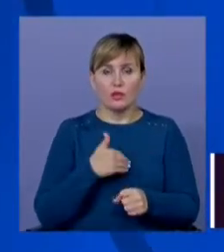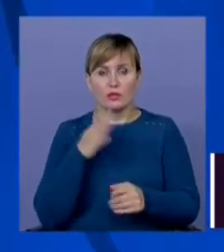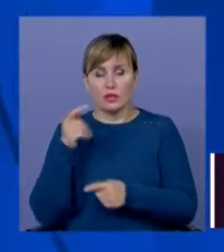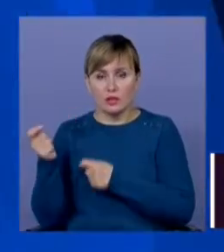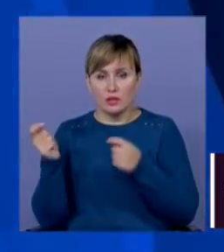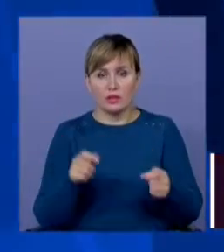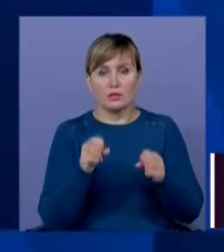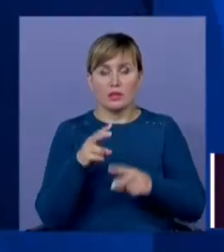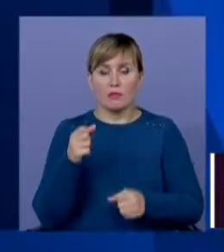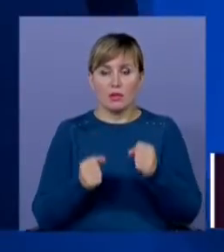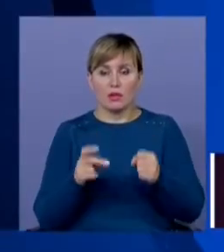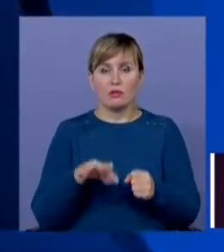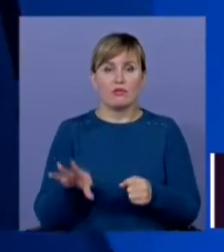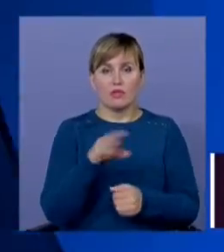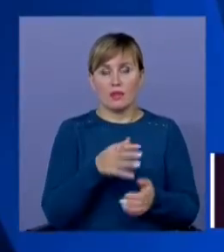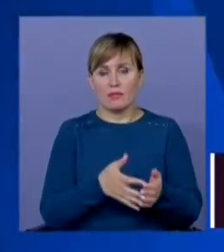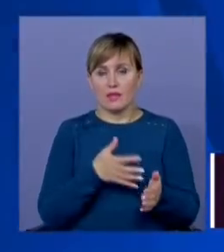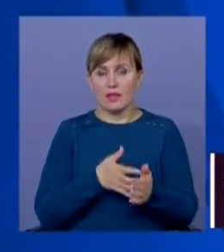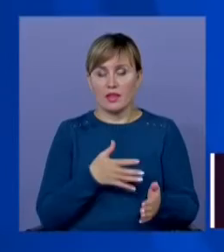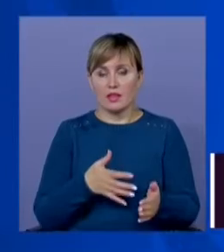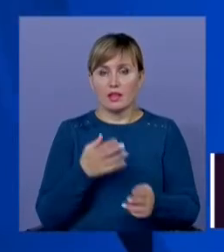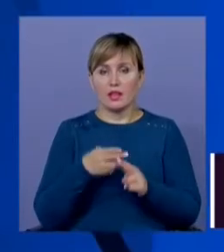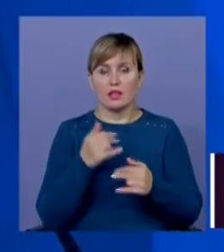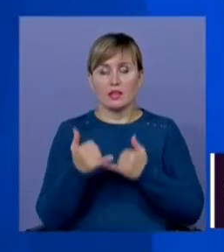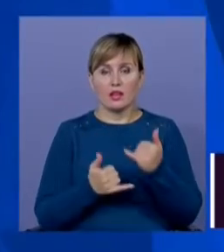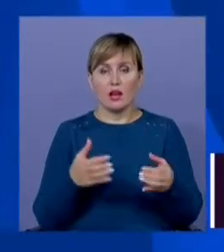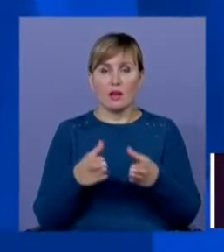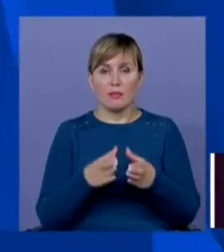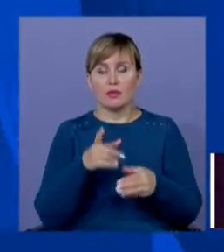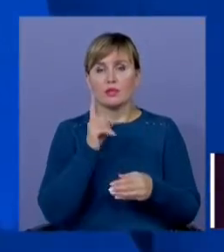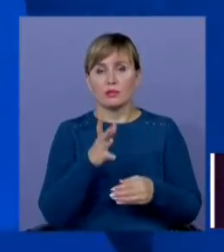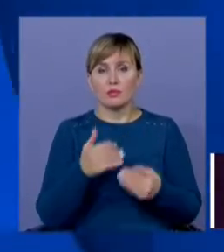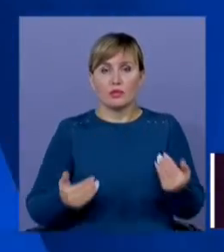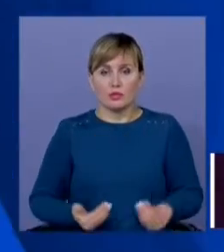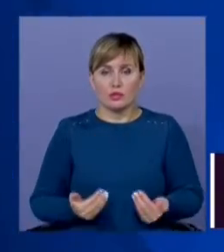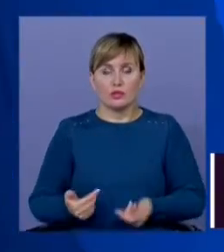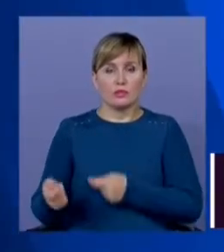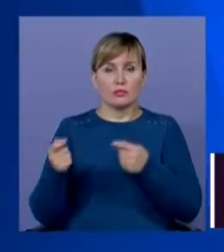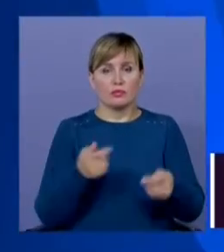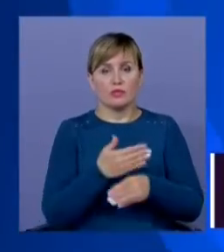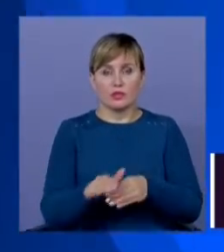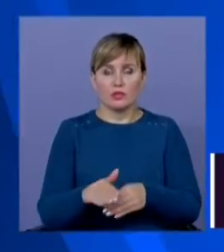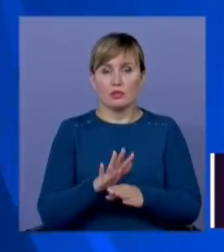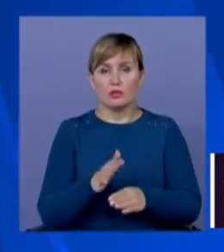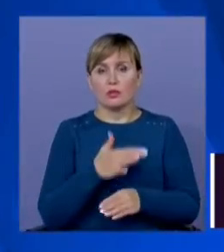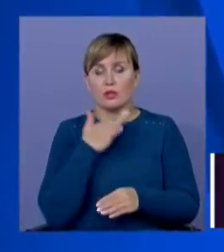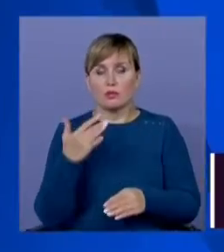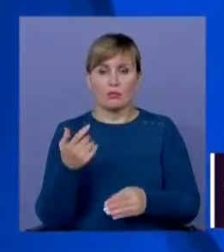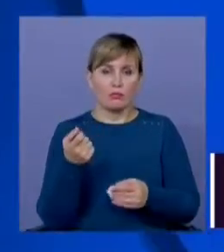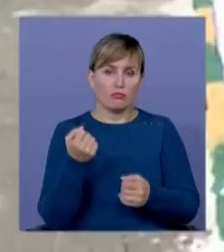воду на спецмашинах, но всем не хватило. Сервисные компании заявили, что на 1500 жильцов поставщики выделили всего несколько машин